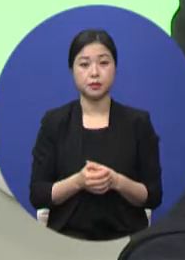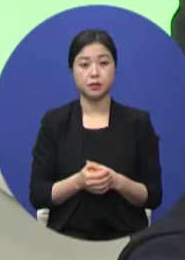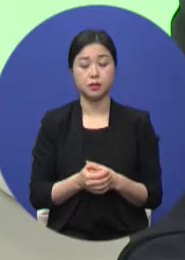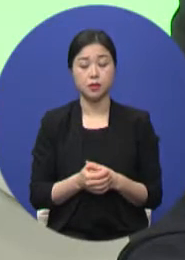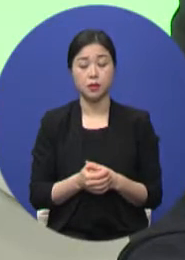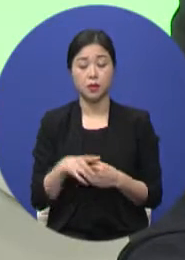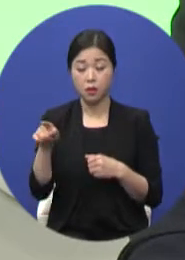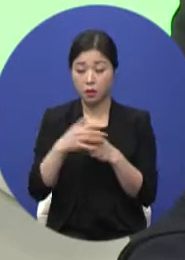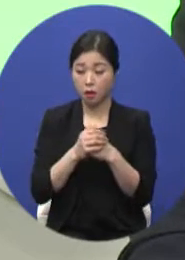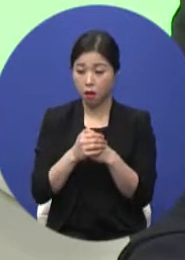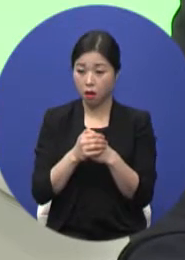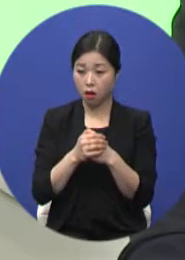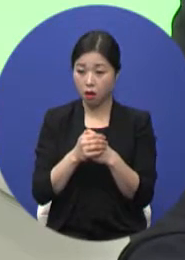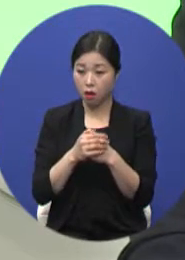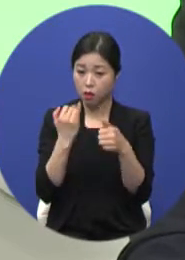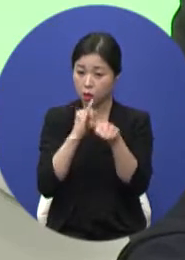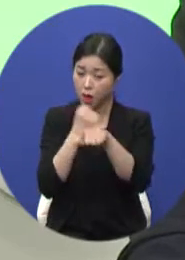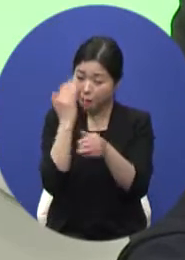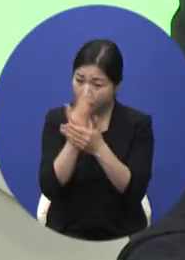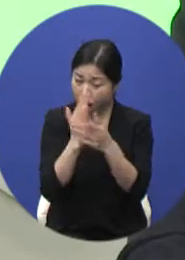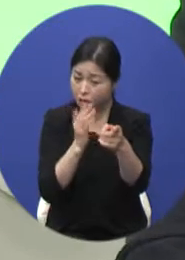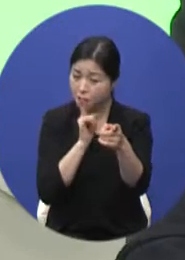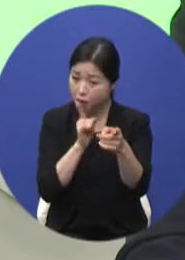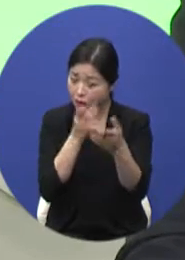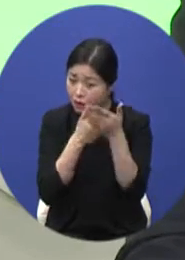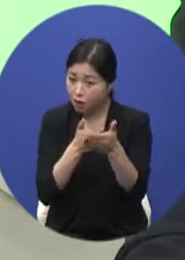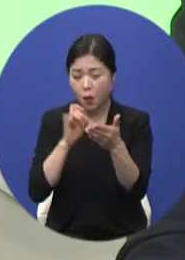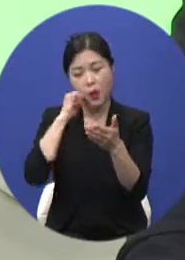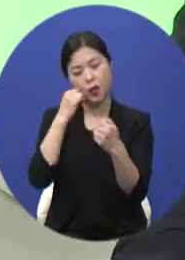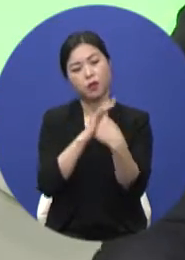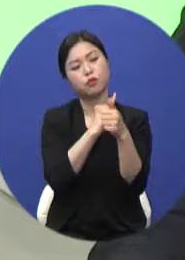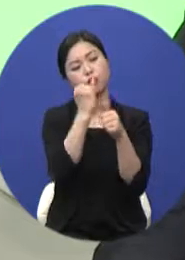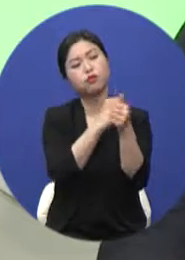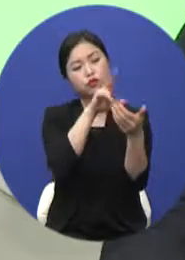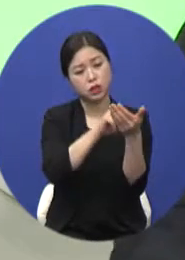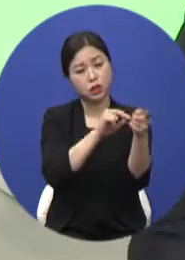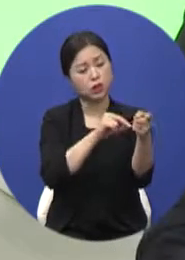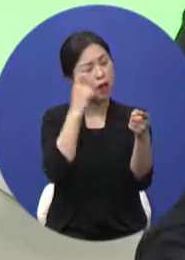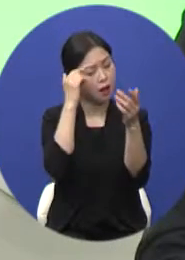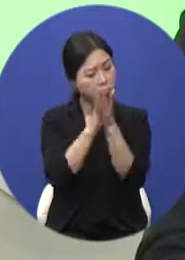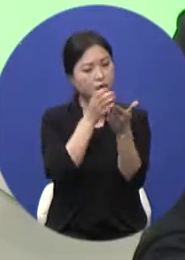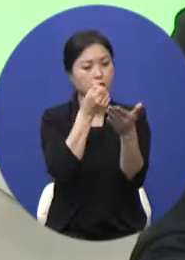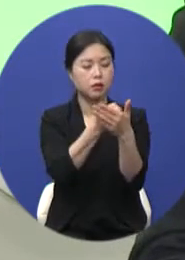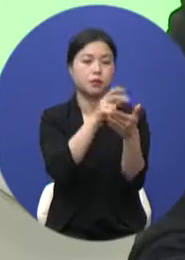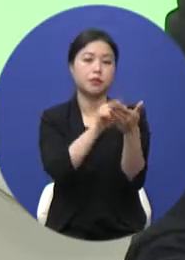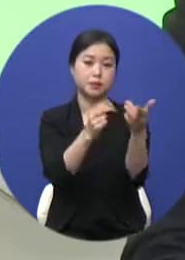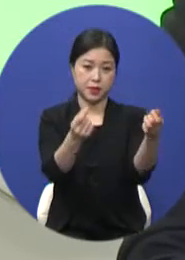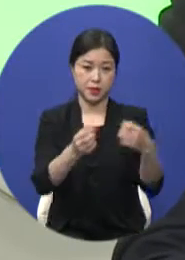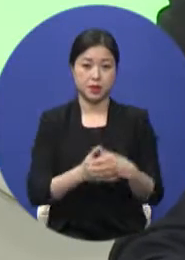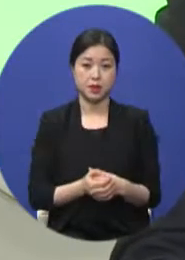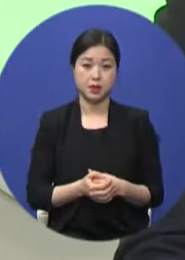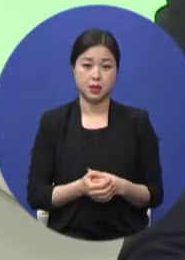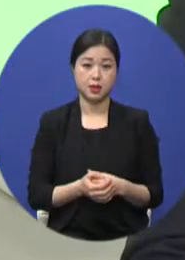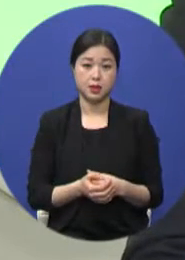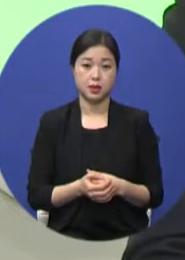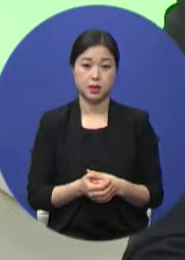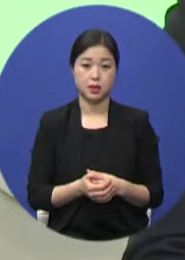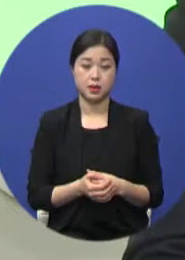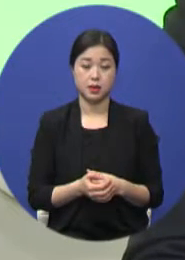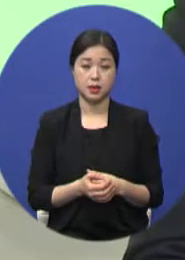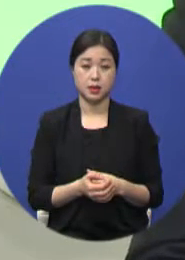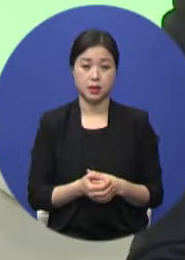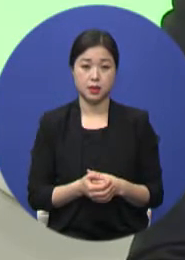살라 말라 하는 거를 누가 얘기해 줄 수가 없는 거예요. 이거는 부부만의 문제이고 부부만이 결정할 수 있는 거니까. 근데 사실 저는